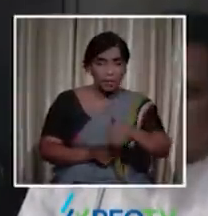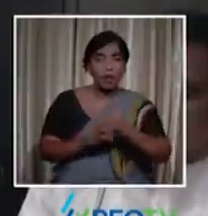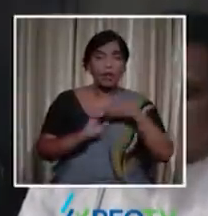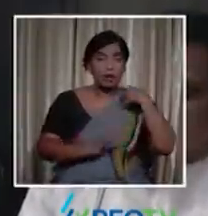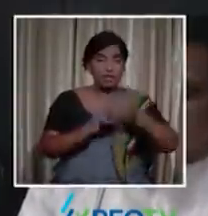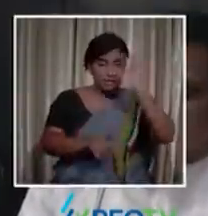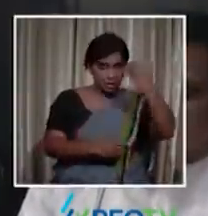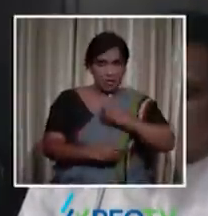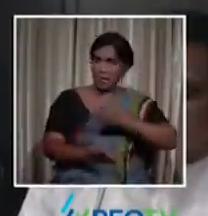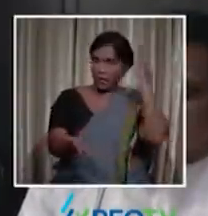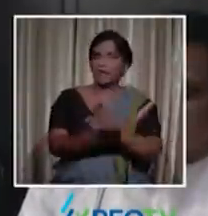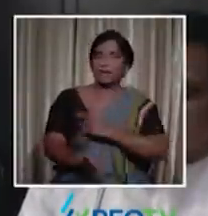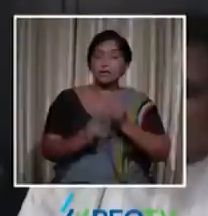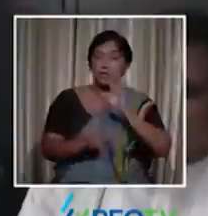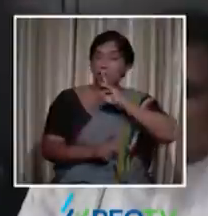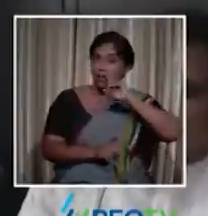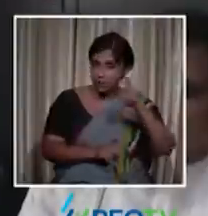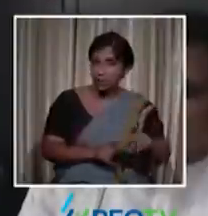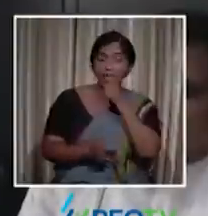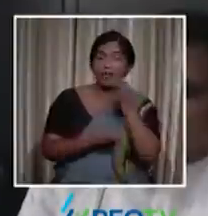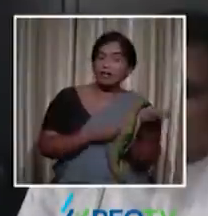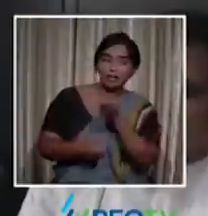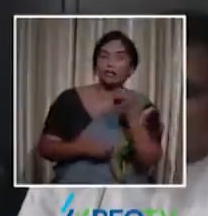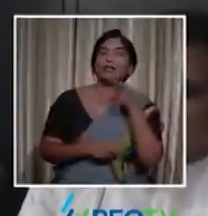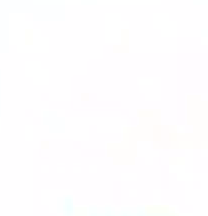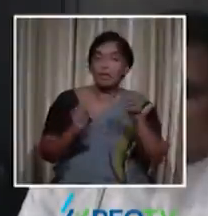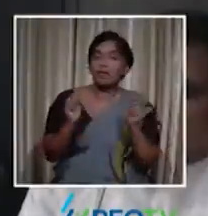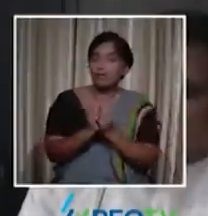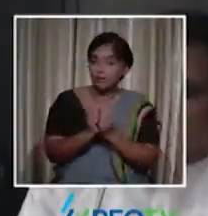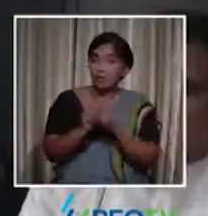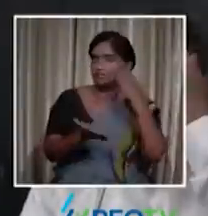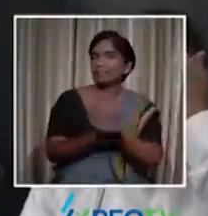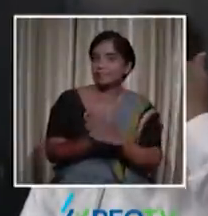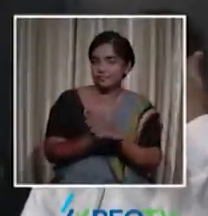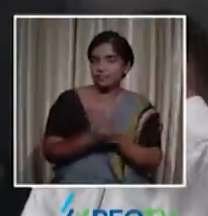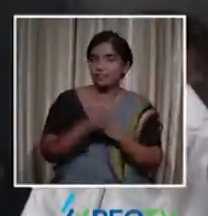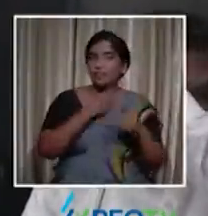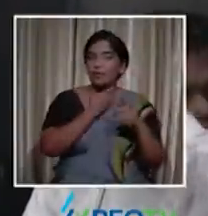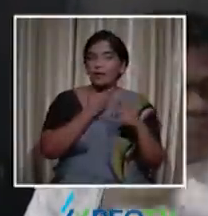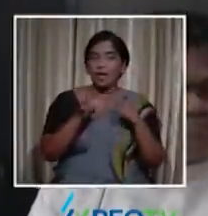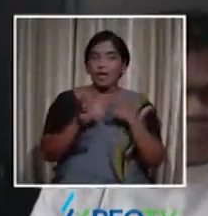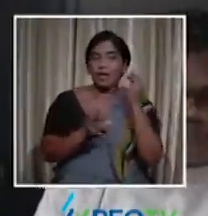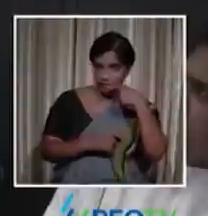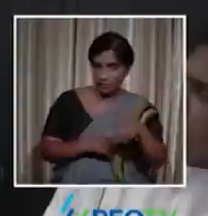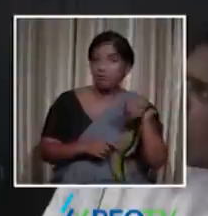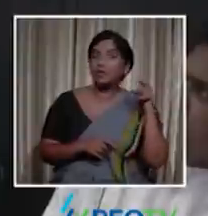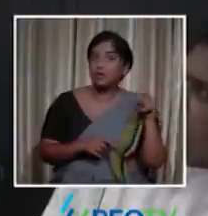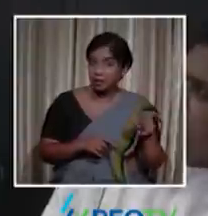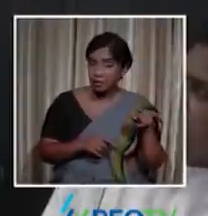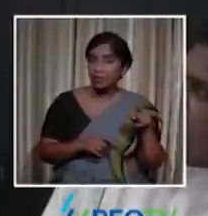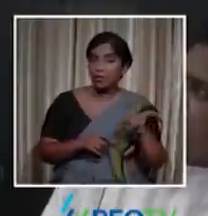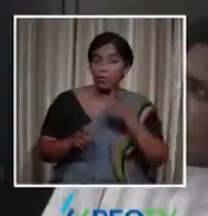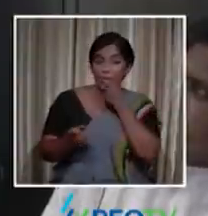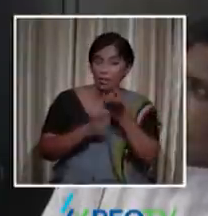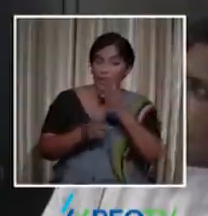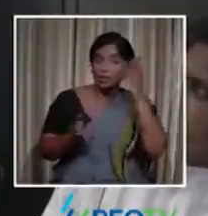ජනාධිපති වහව නවත්තනවා කියලා ජනාධිපතිතුමා කිව්වට පස්සේ තමයි කඳුළු ගෑස් ගහලා මේ ගමන නතර කරන්නේ මට්ටමට බේරුනේ අනුර කුමාර දිසානායකතුමා කියපු කතාව ඇත්ත මේ ප්‍රහාරය